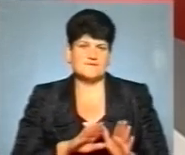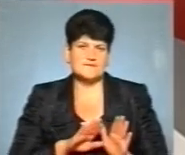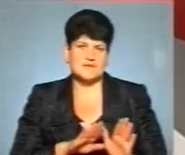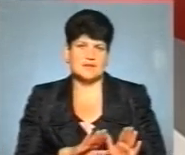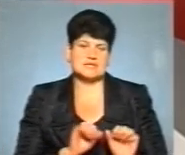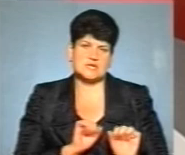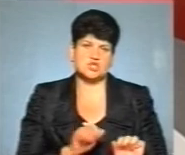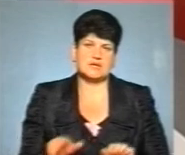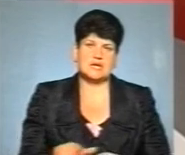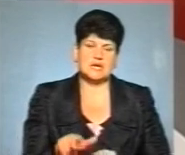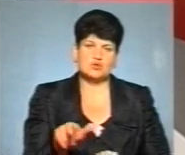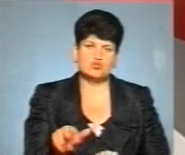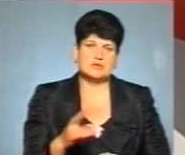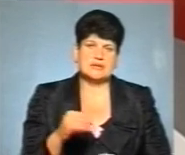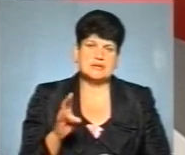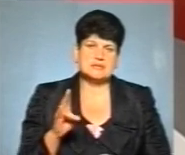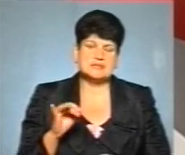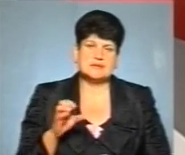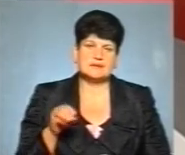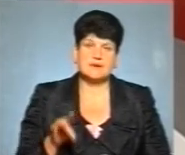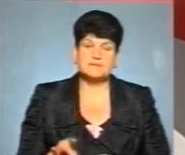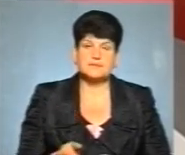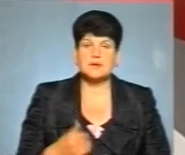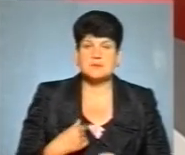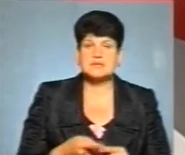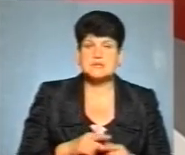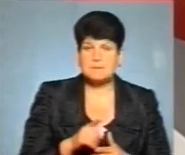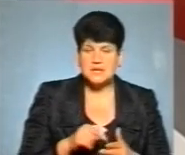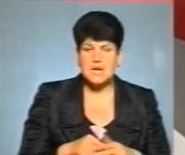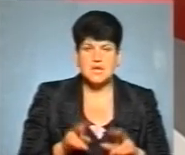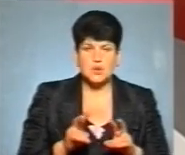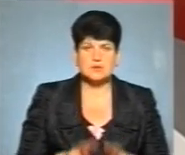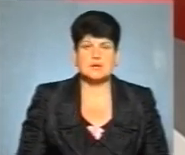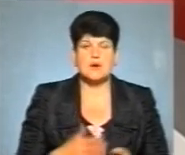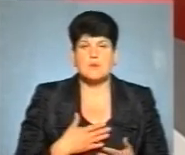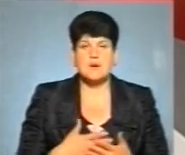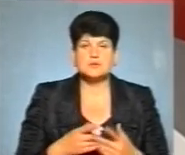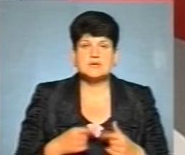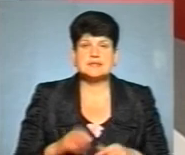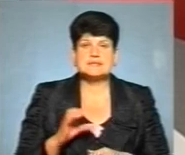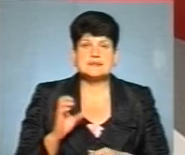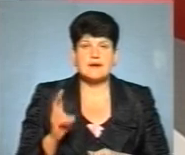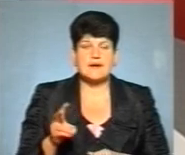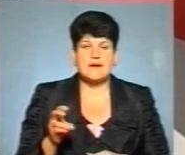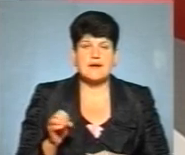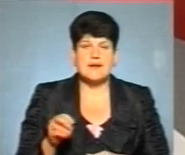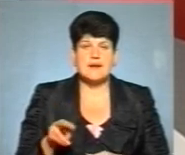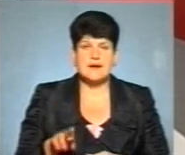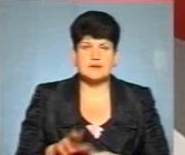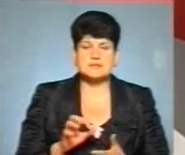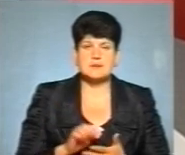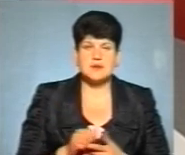захищати річку Дністер від будівництва ГЕСів? Ну, ми насправді це питання розглядали з громадською організацією «Скеля», яка зараз займається